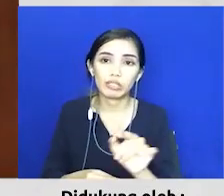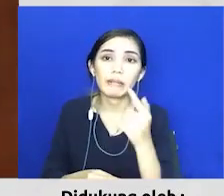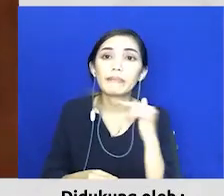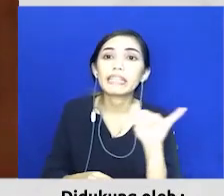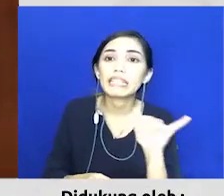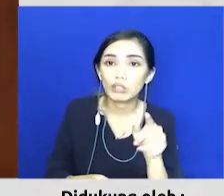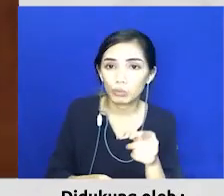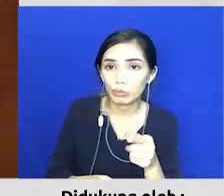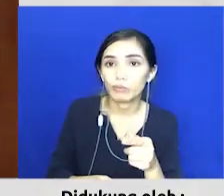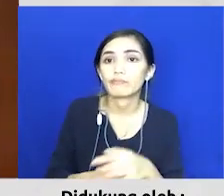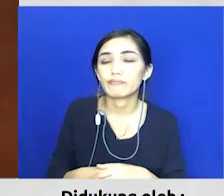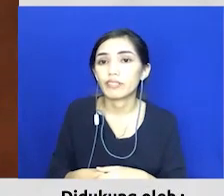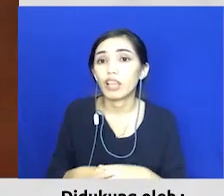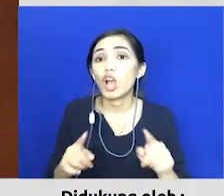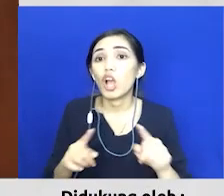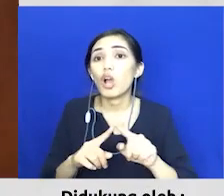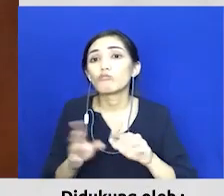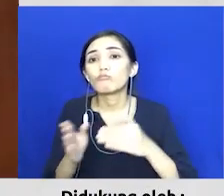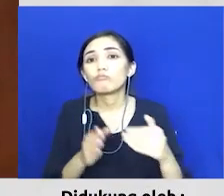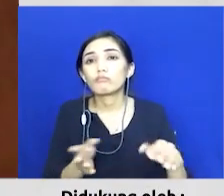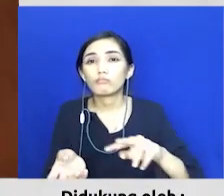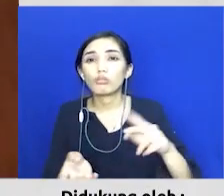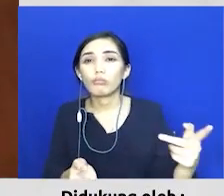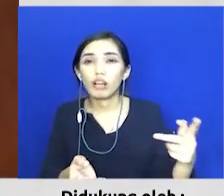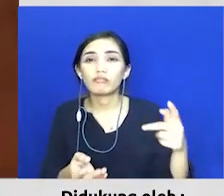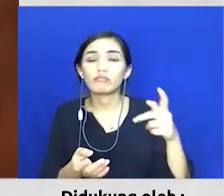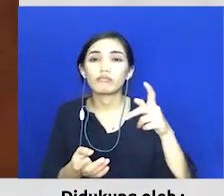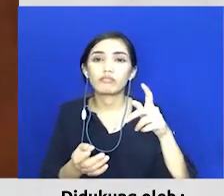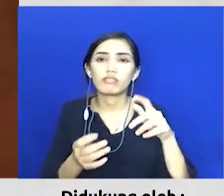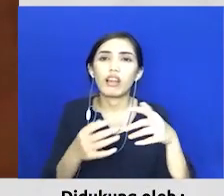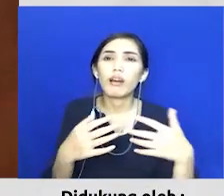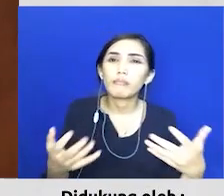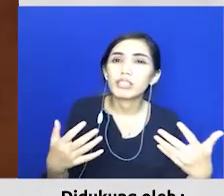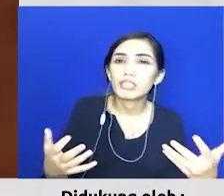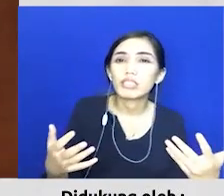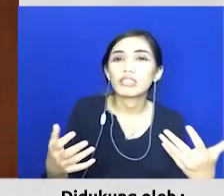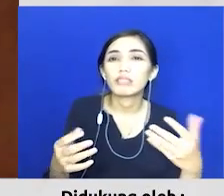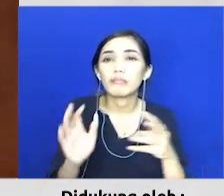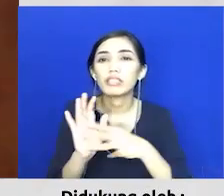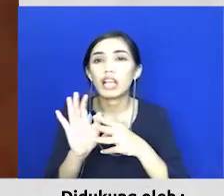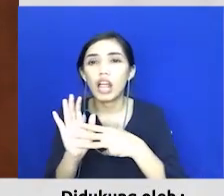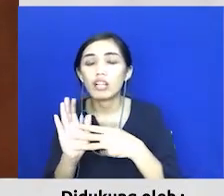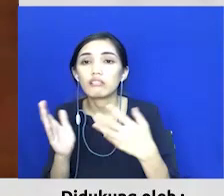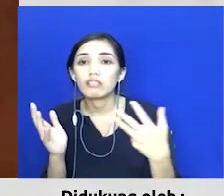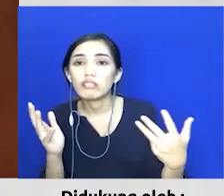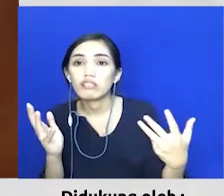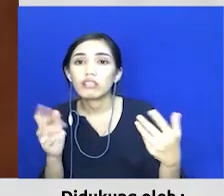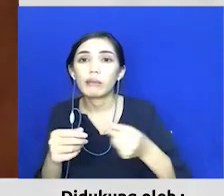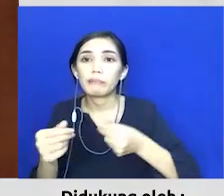itu bisnis industri bisnis bioskop di tangani